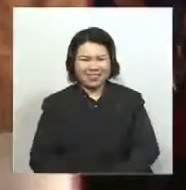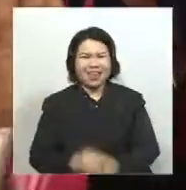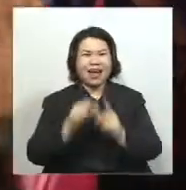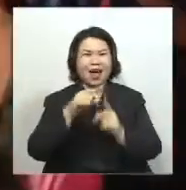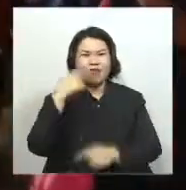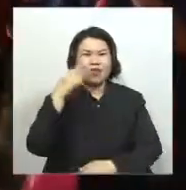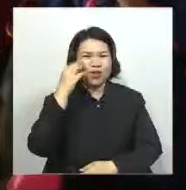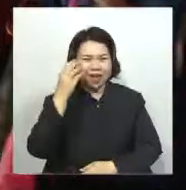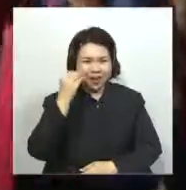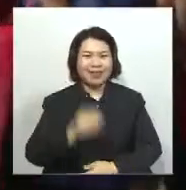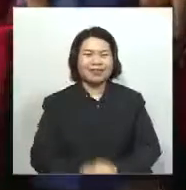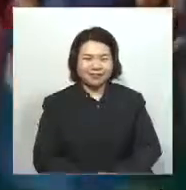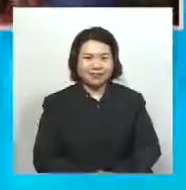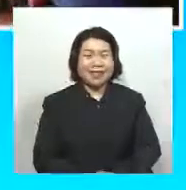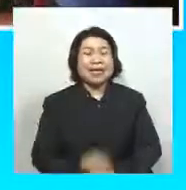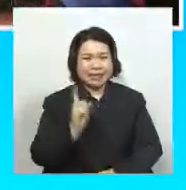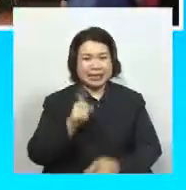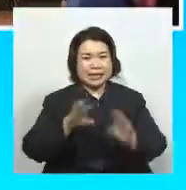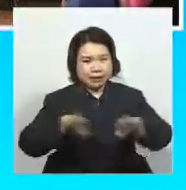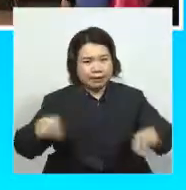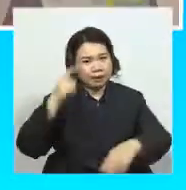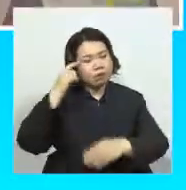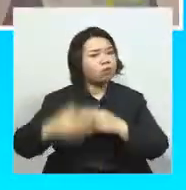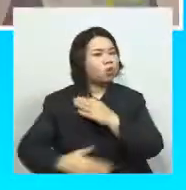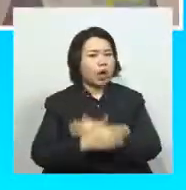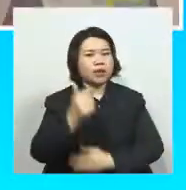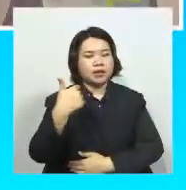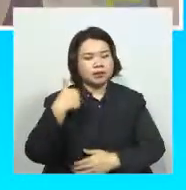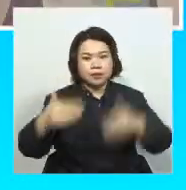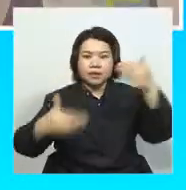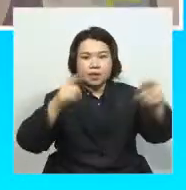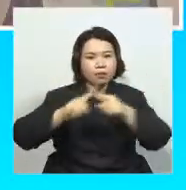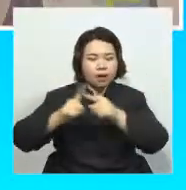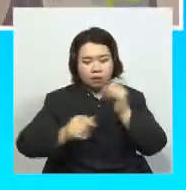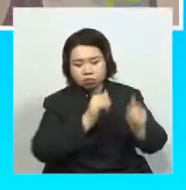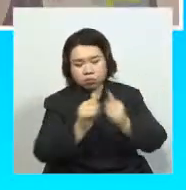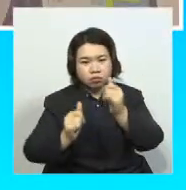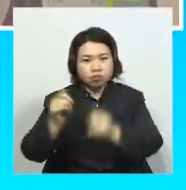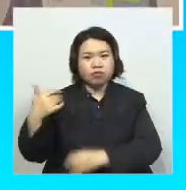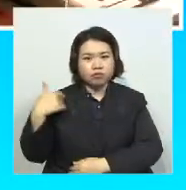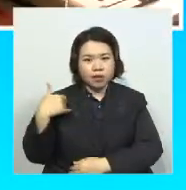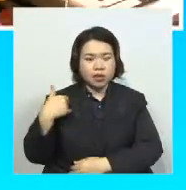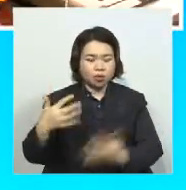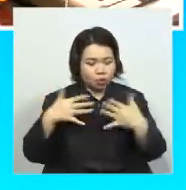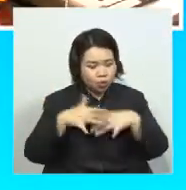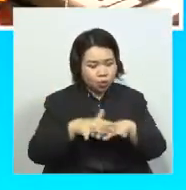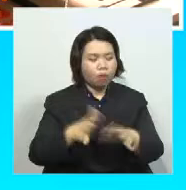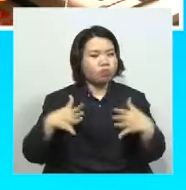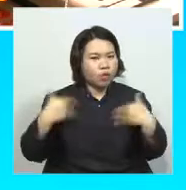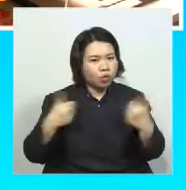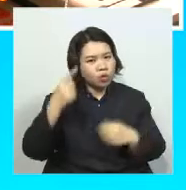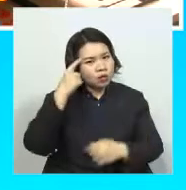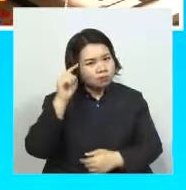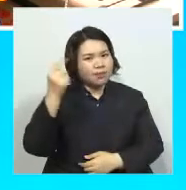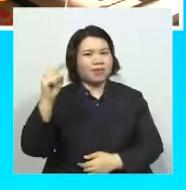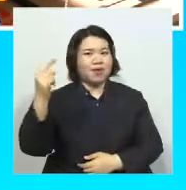ารักจังเลยอ่ะน่ารักมากคือเด็กสมัยนี้โอกาสดีมากเพราะเขาจะมีกิจกรรมแบบนี้ให้ร่วมสนุกให้ร่วมกันสร้างสรรค์แนวคิดจิน